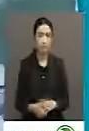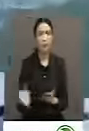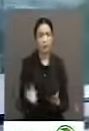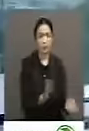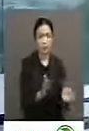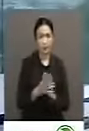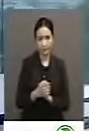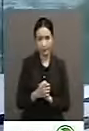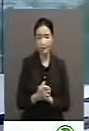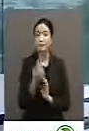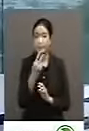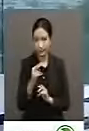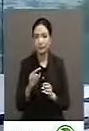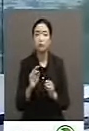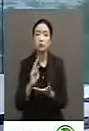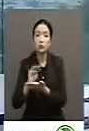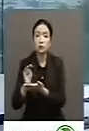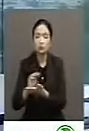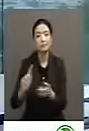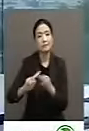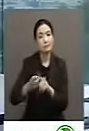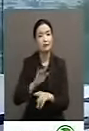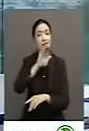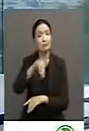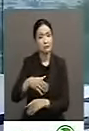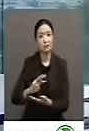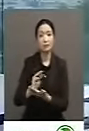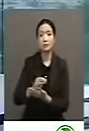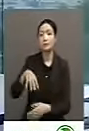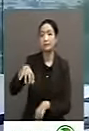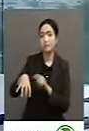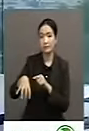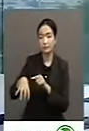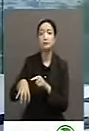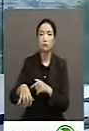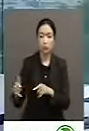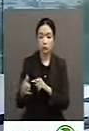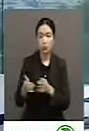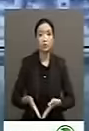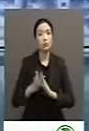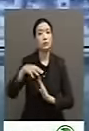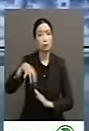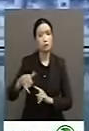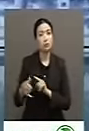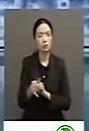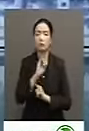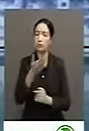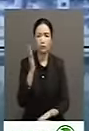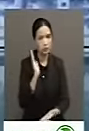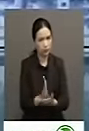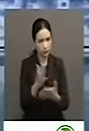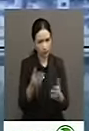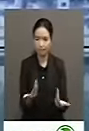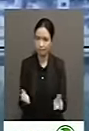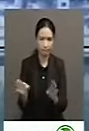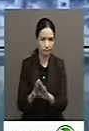ไปดูอีกหนึ่งเรื่องคุณผู้ชมไปดูเรื่องของมูลนิธิเพื่อนช้างกันบ้างล่าสุดผู้ก่อตั้งมูลนิธินี้นะคะประกาศยุติบทบาทรวมไปถึงประกาศ